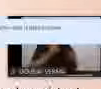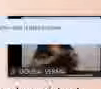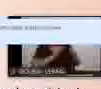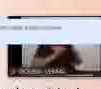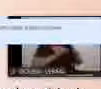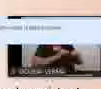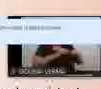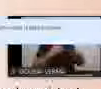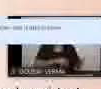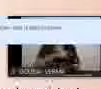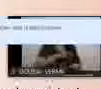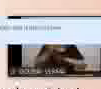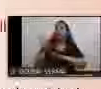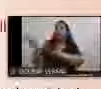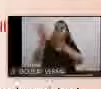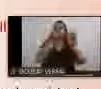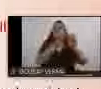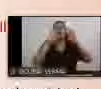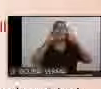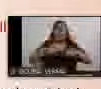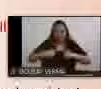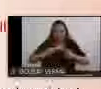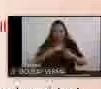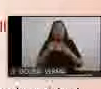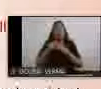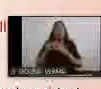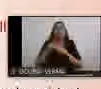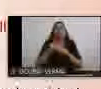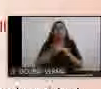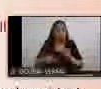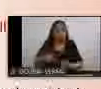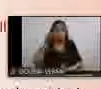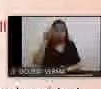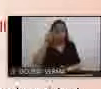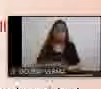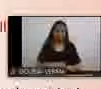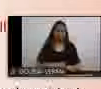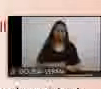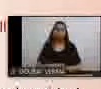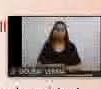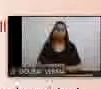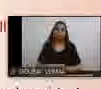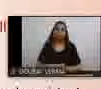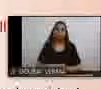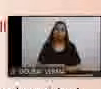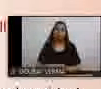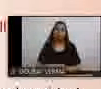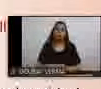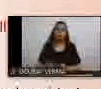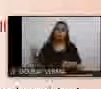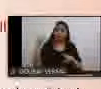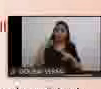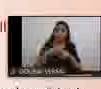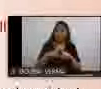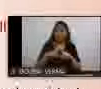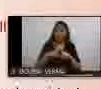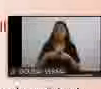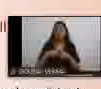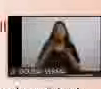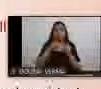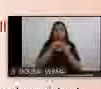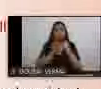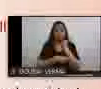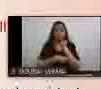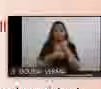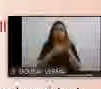important. And last thing is that since the family, you